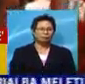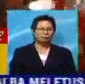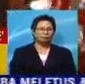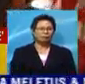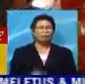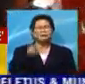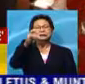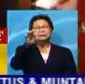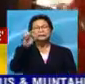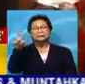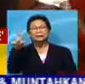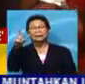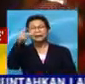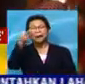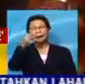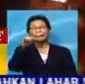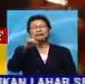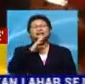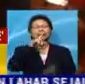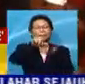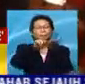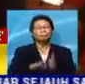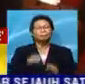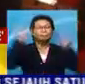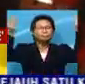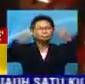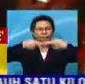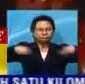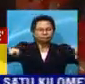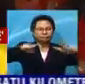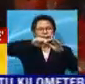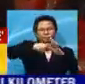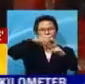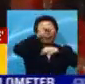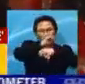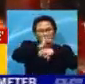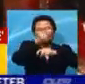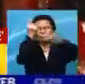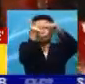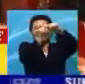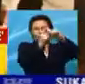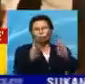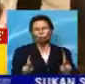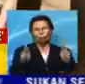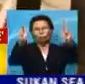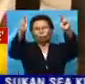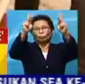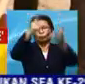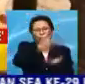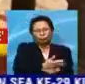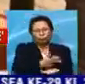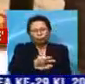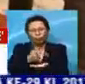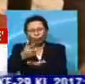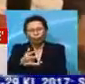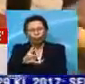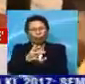Tan Sri Syed Hamid bercakap kepada media selepas majlis perasmian Permulaan Kerja Pembinaan Kompleks Terminal Pengangkutan